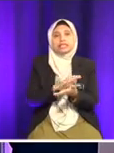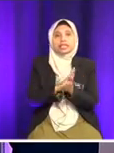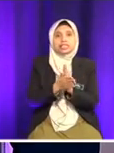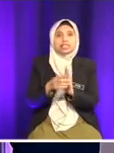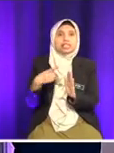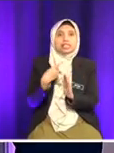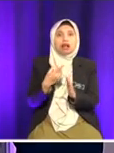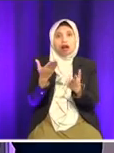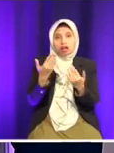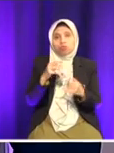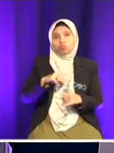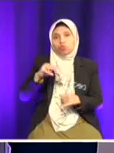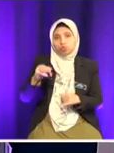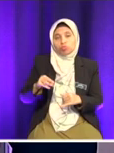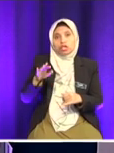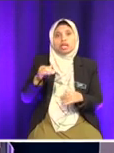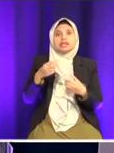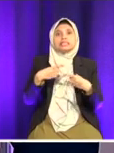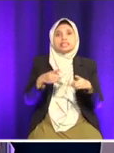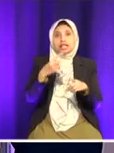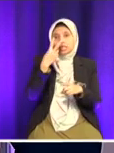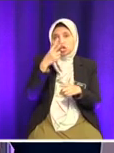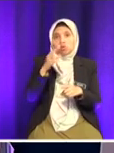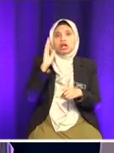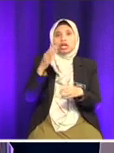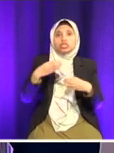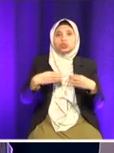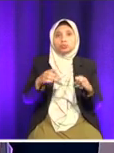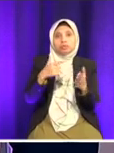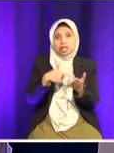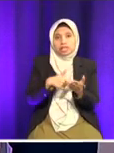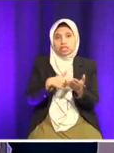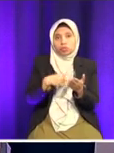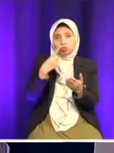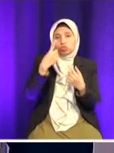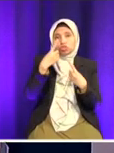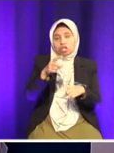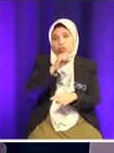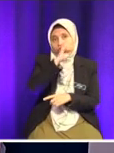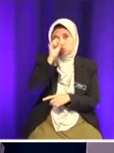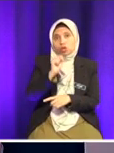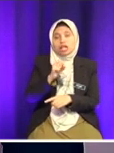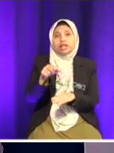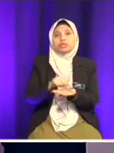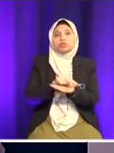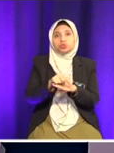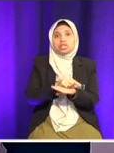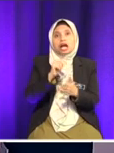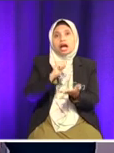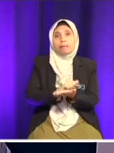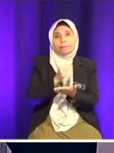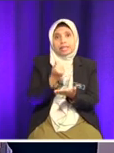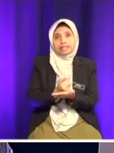harap murid-murid yang sedang menonton akan mencoba untuk menjawab Soalnya soal-soalan ini menggunakan aplikasi